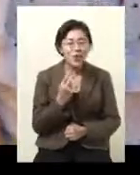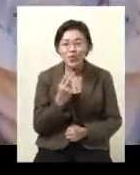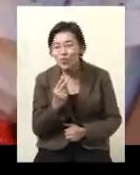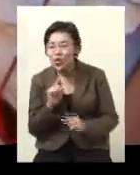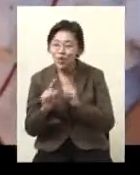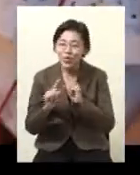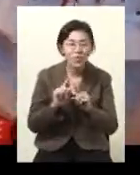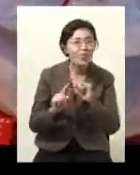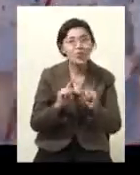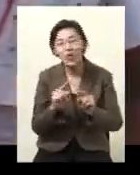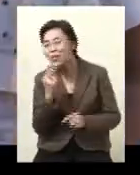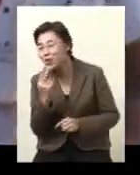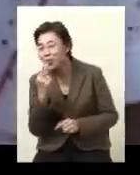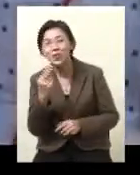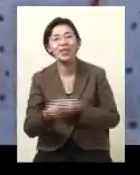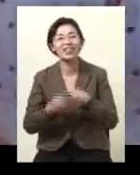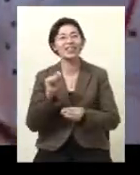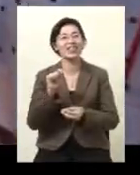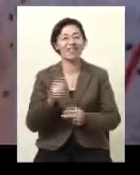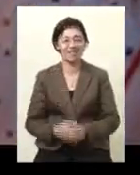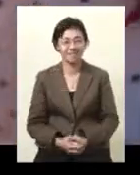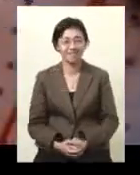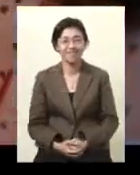ได้เข้าไปลุยในตลาด